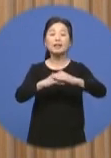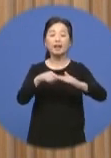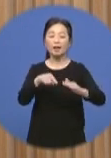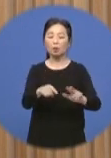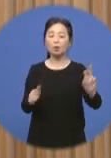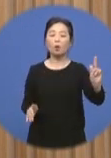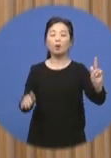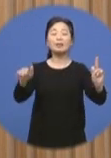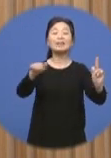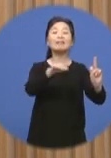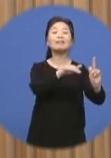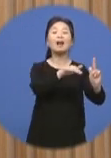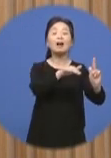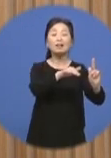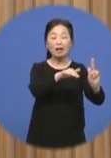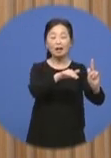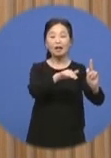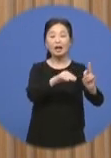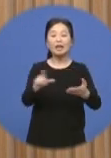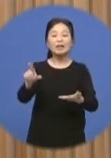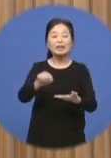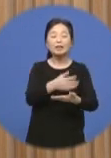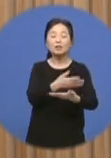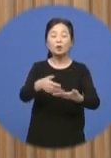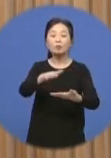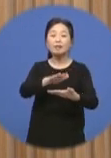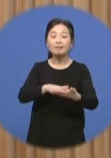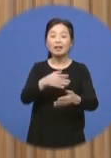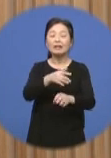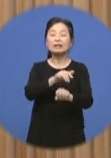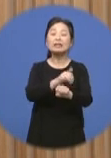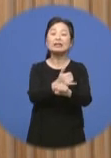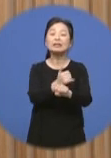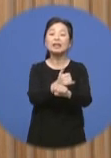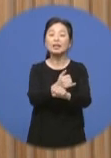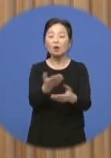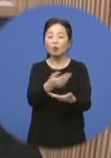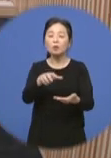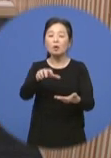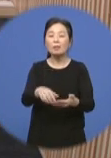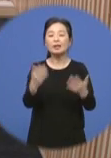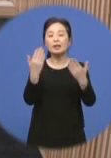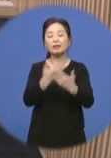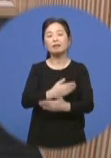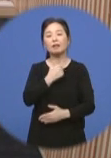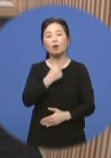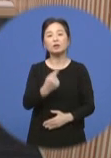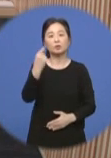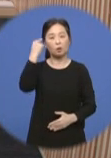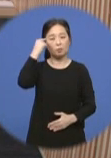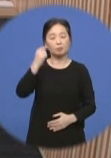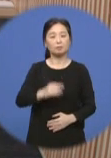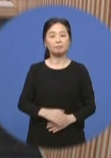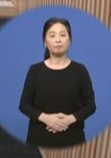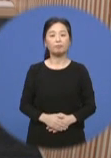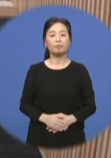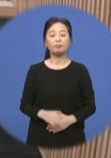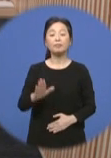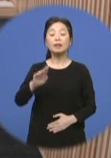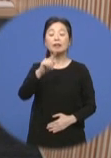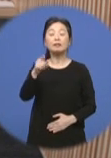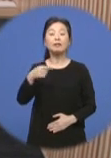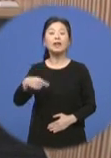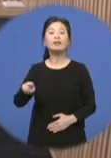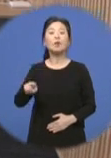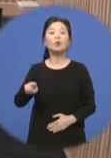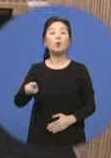今後、データ利活用人材の交流の拠点になっていくということを期待しております。県の方もデータ利活